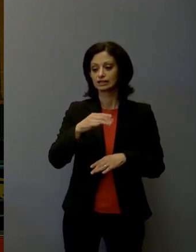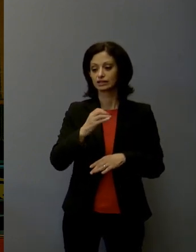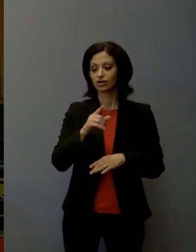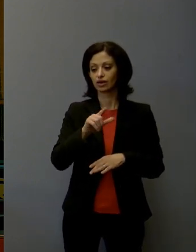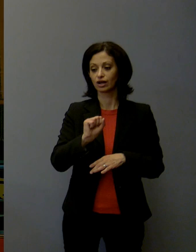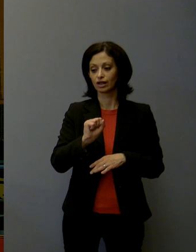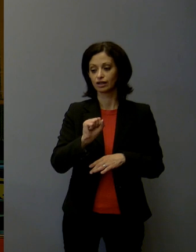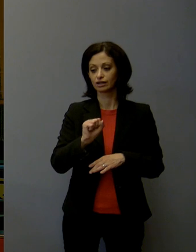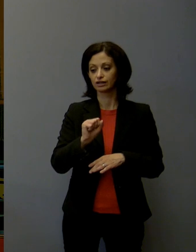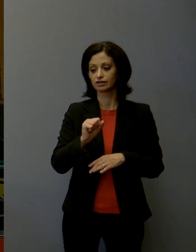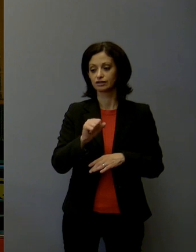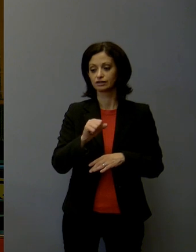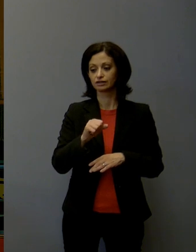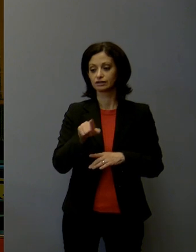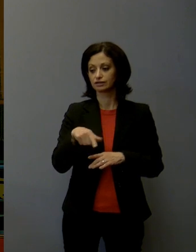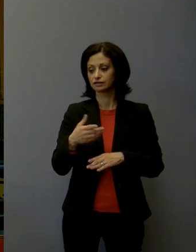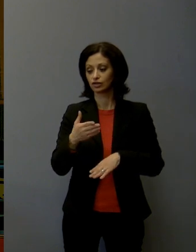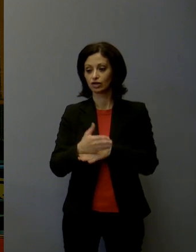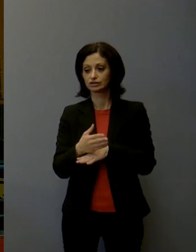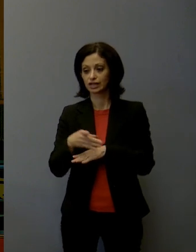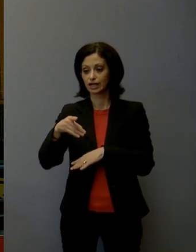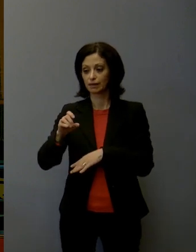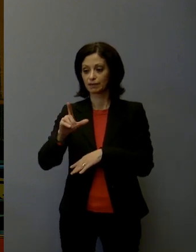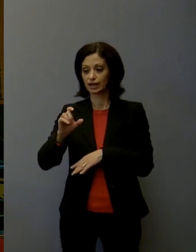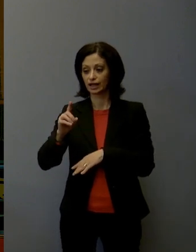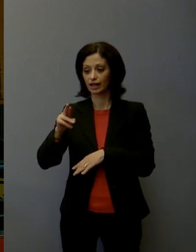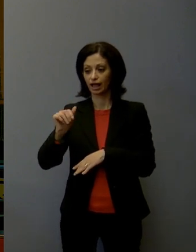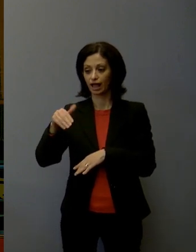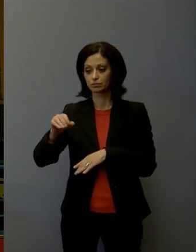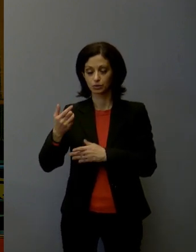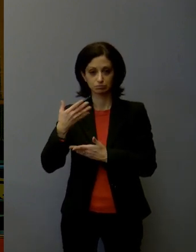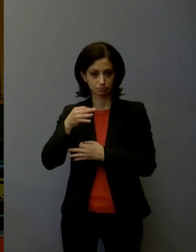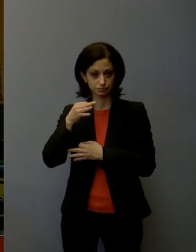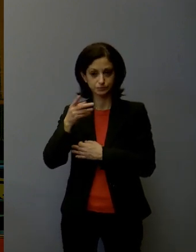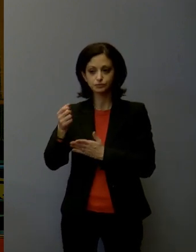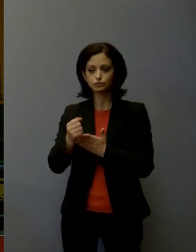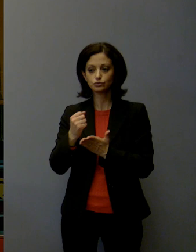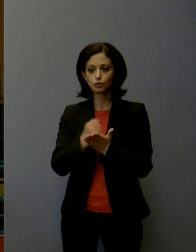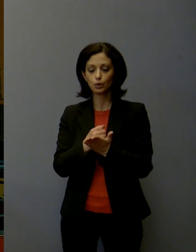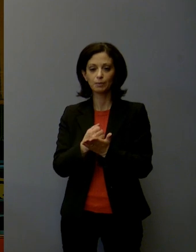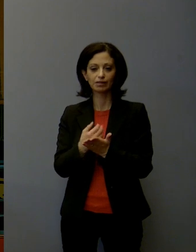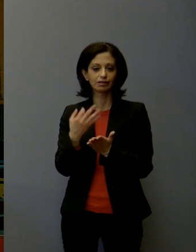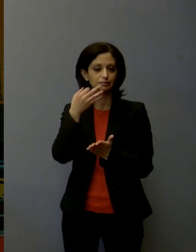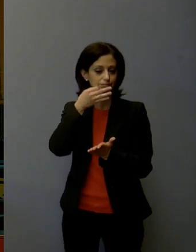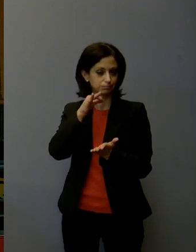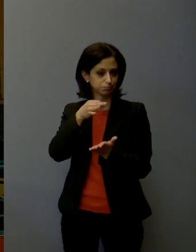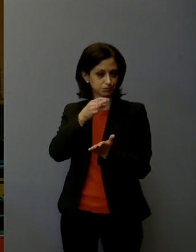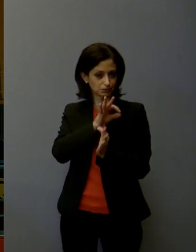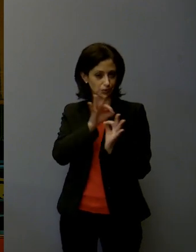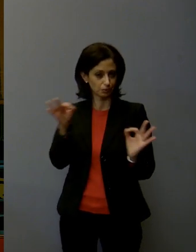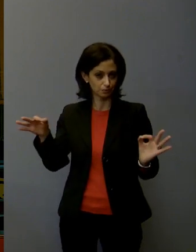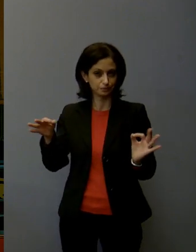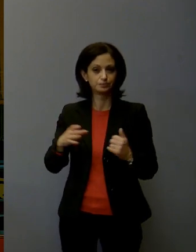prego consigliere Pellerano Basta che uno del gruppo si esprima i documenti che non siete riusciti a